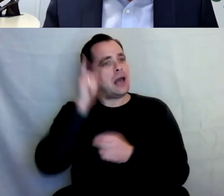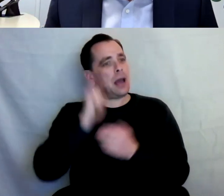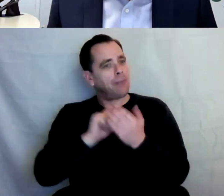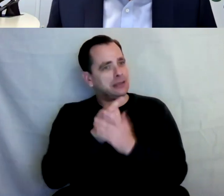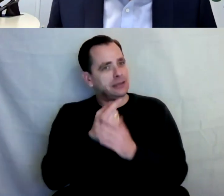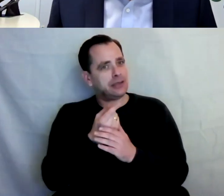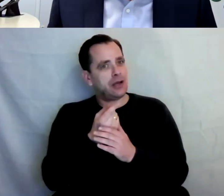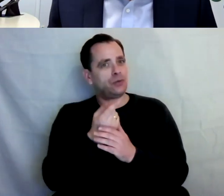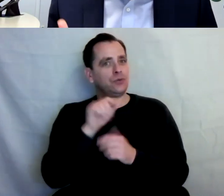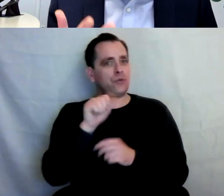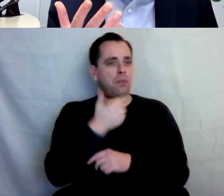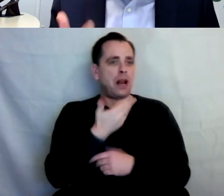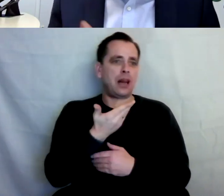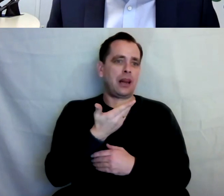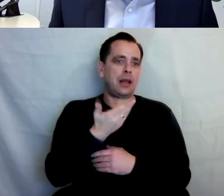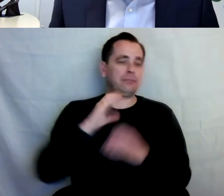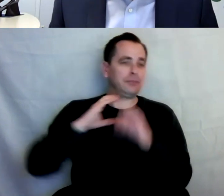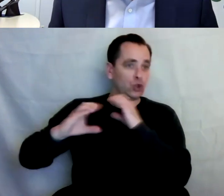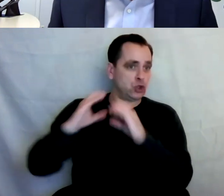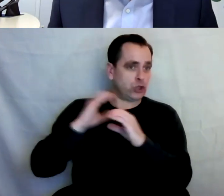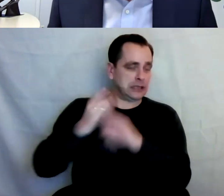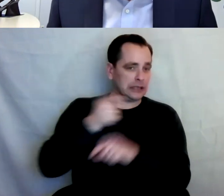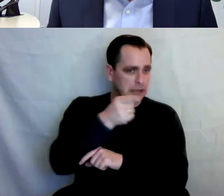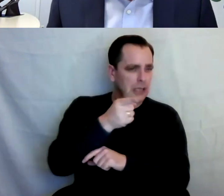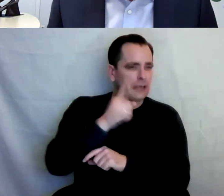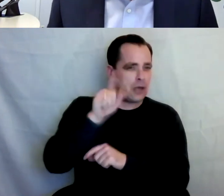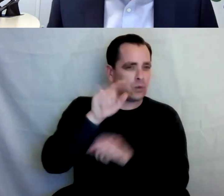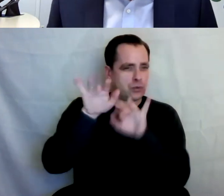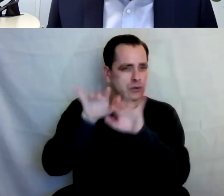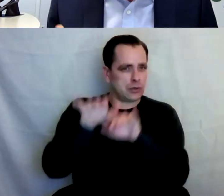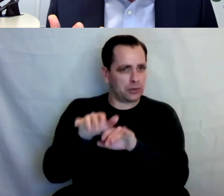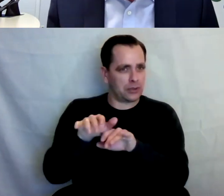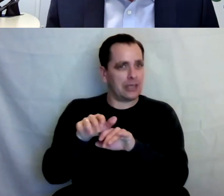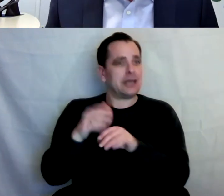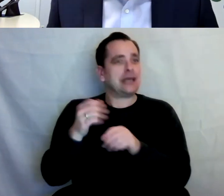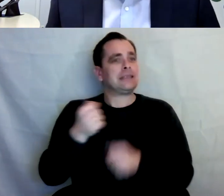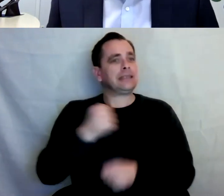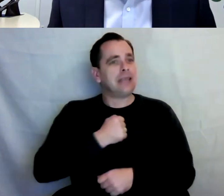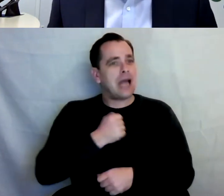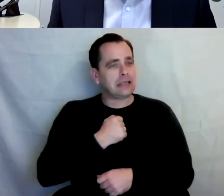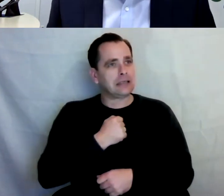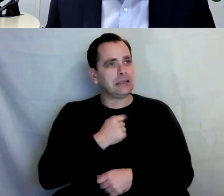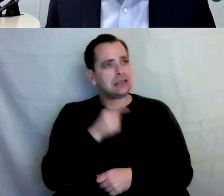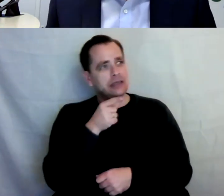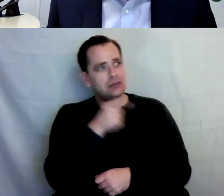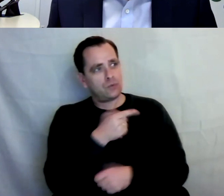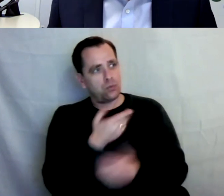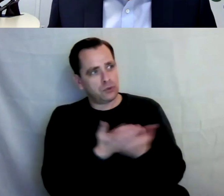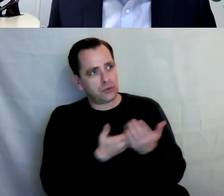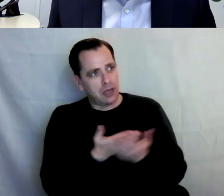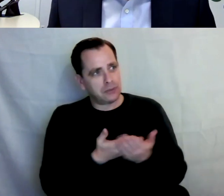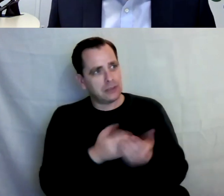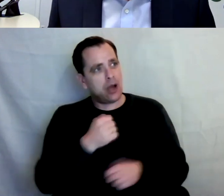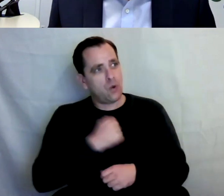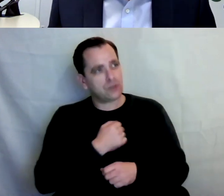im Chat klang das auch so an, die Angst, die du beschreibst, ist das nicht eigentlich eine Angst vor der Sterblichkeit, vor